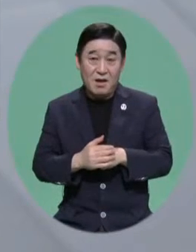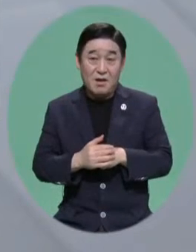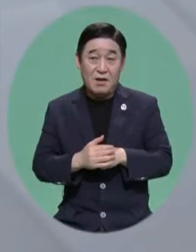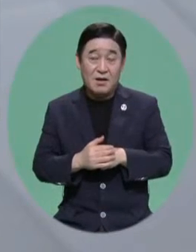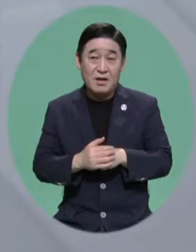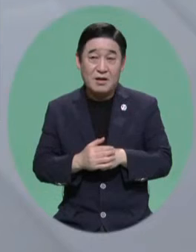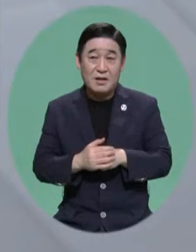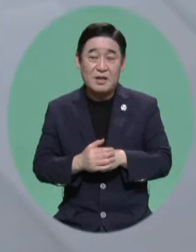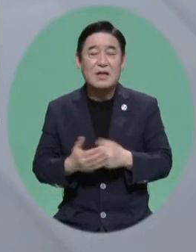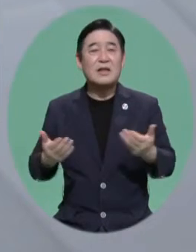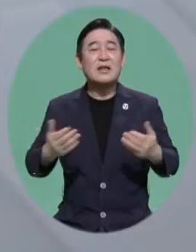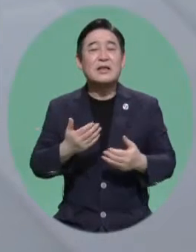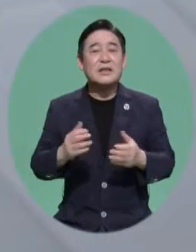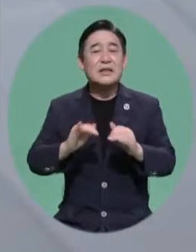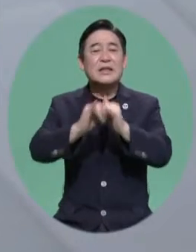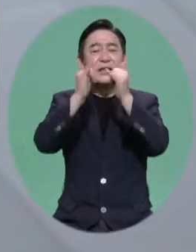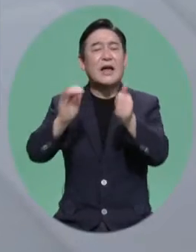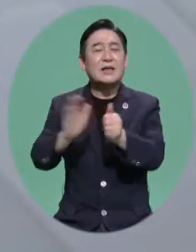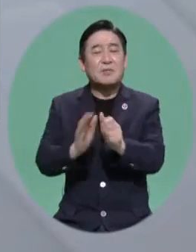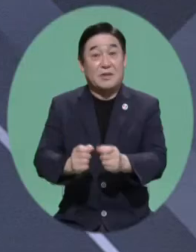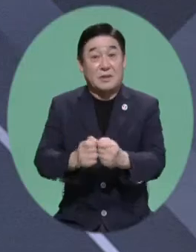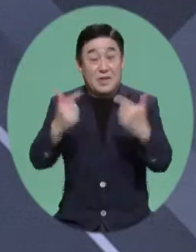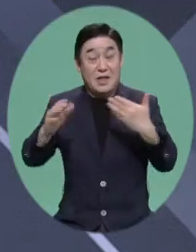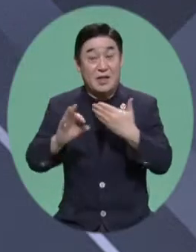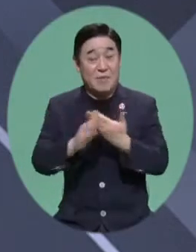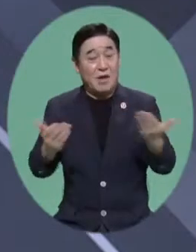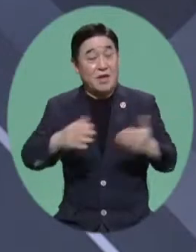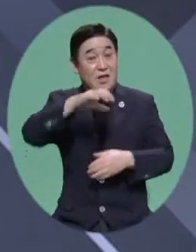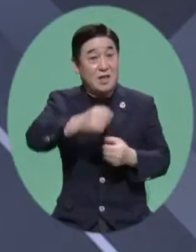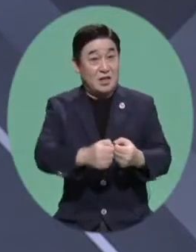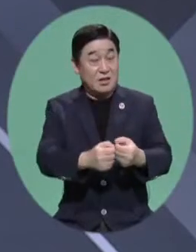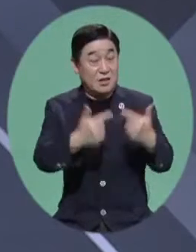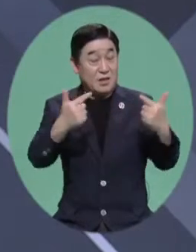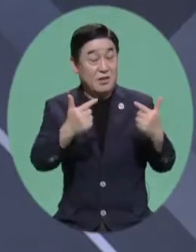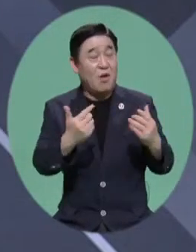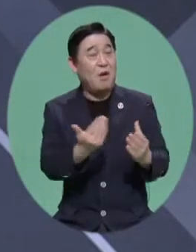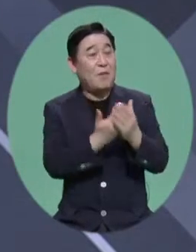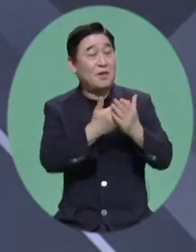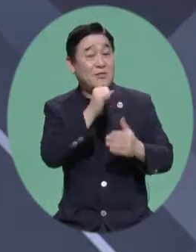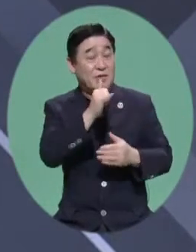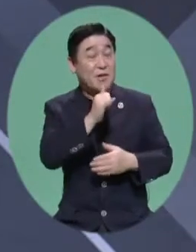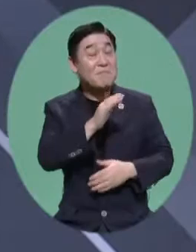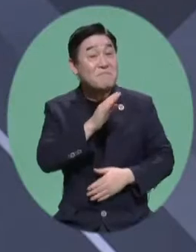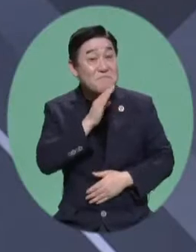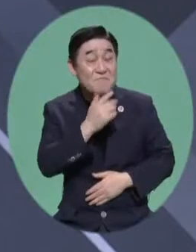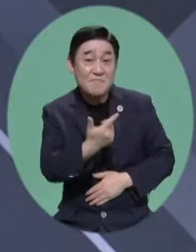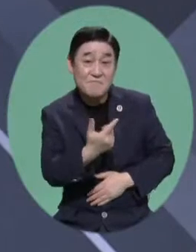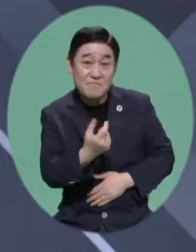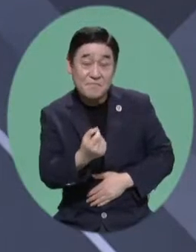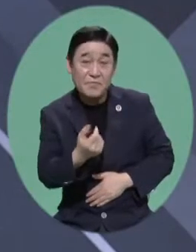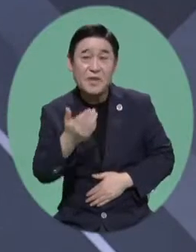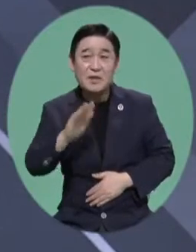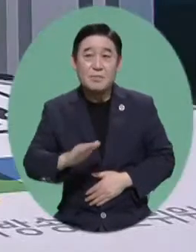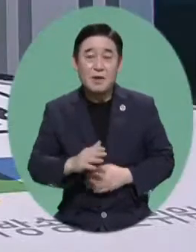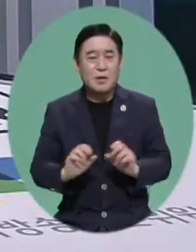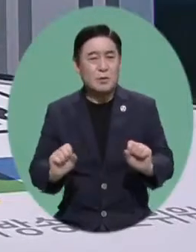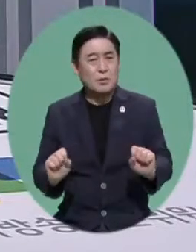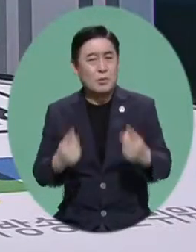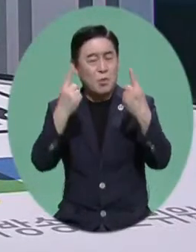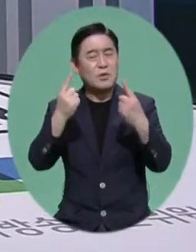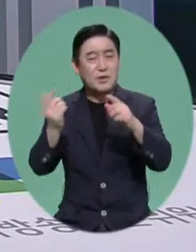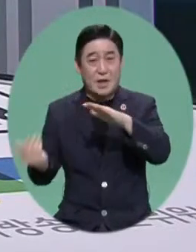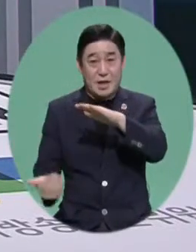바로 일자리 창 줄이고 성장에 기여하는 거기 때문에 바람직하다고 생각은 됩니다만 이 두개가 동시에